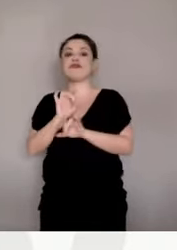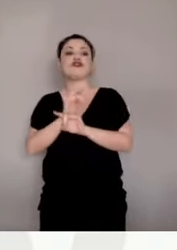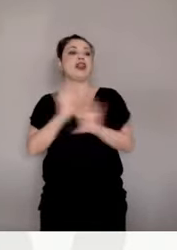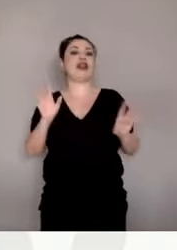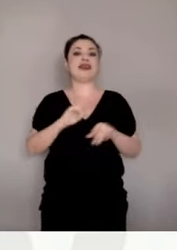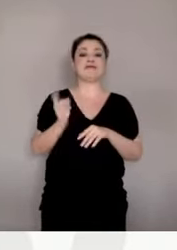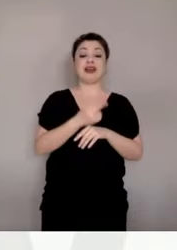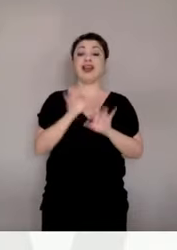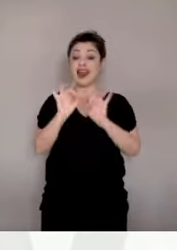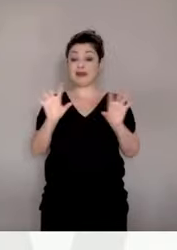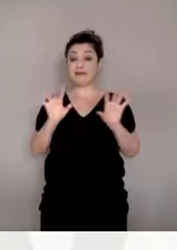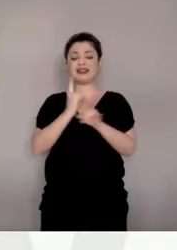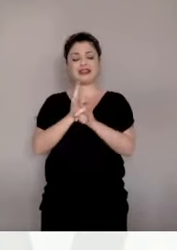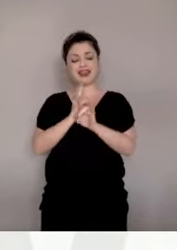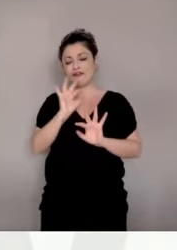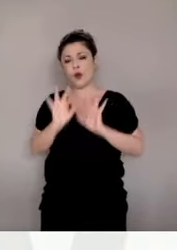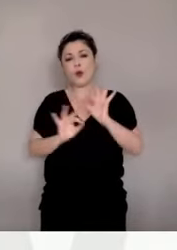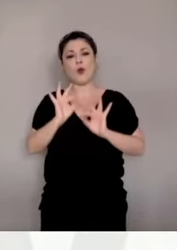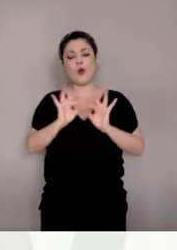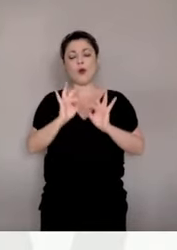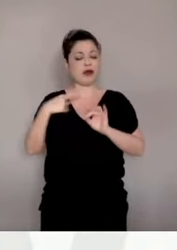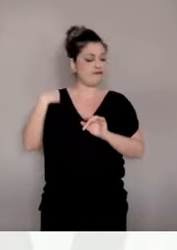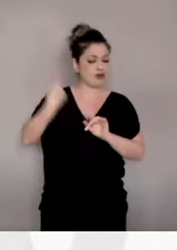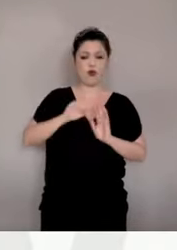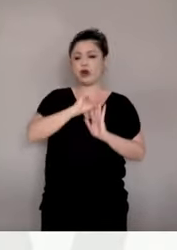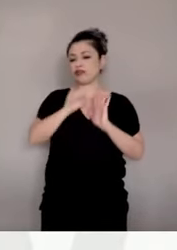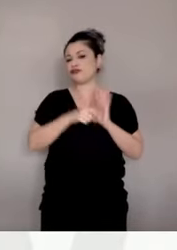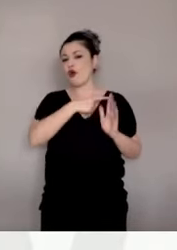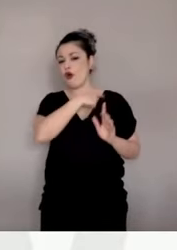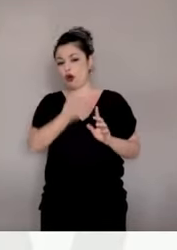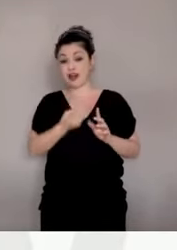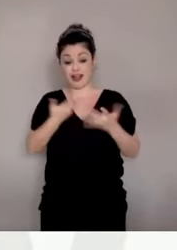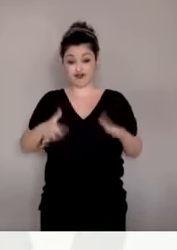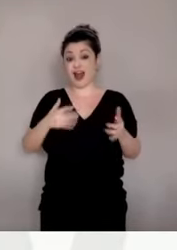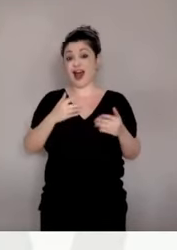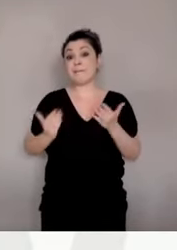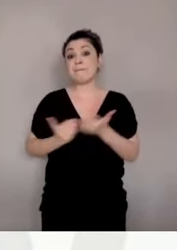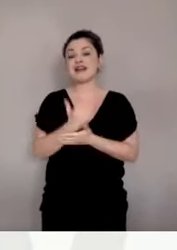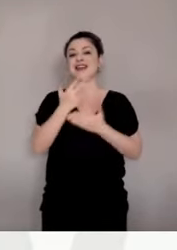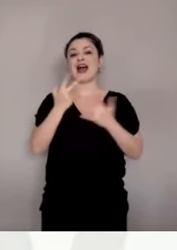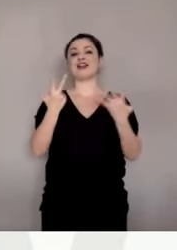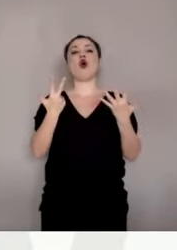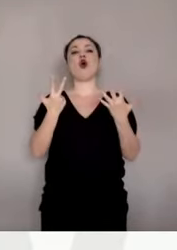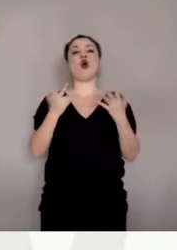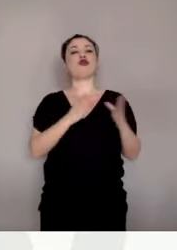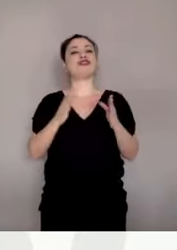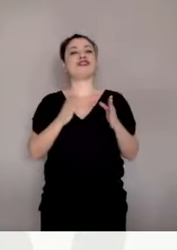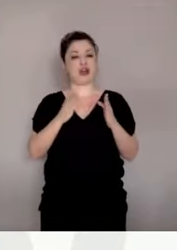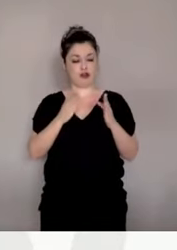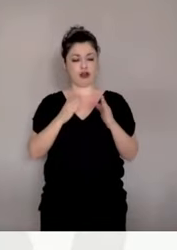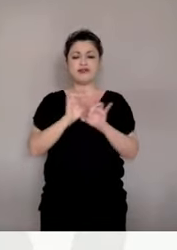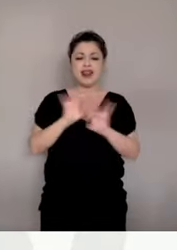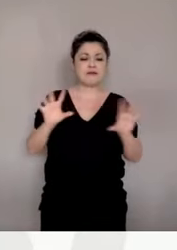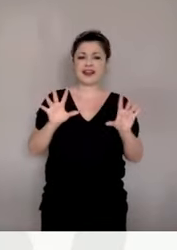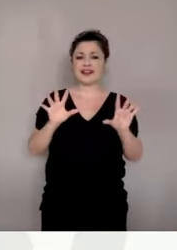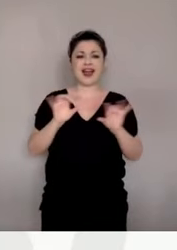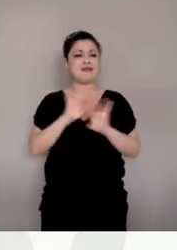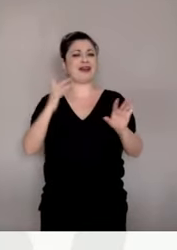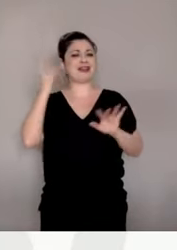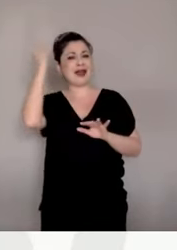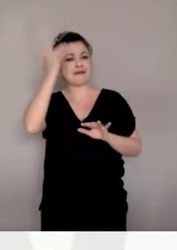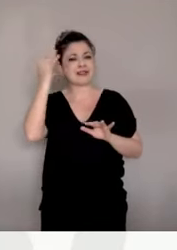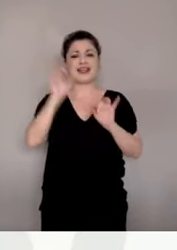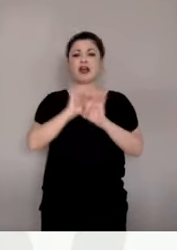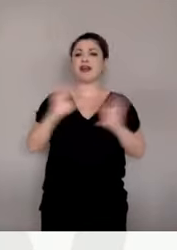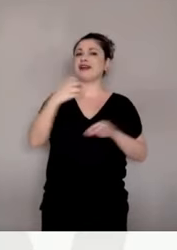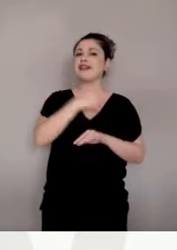coltivata in tutta la sua storia, una storia ormai arrivata agli 8 secoli. Ed è una libertà di pensiero, una libertà di scienza,